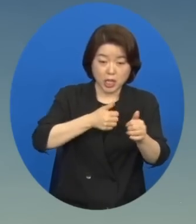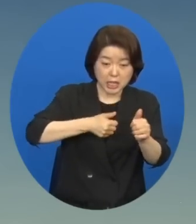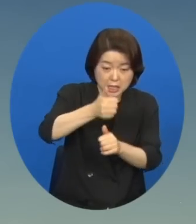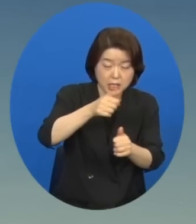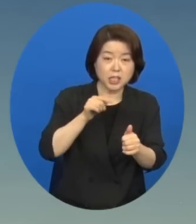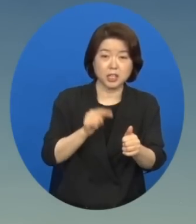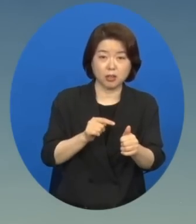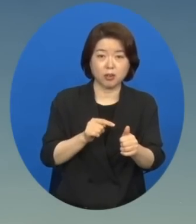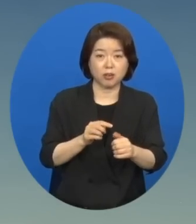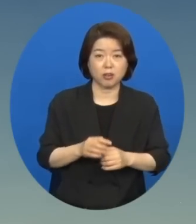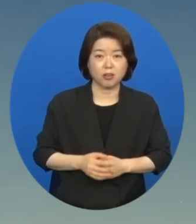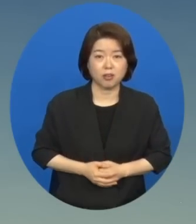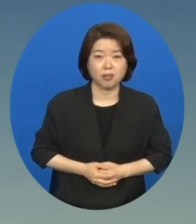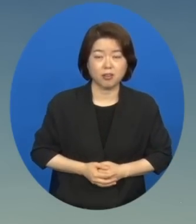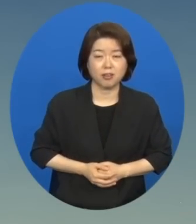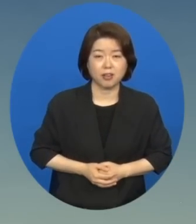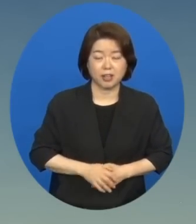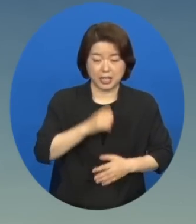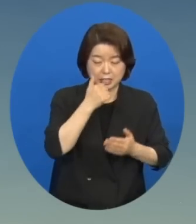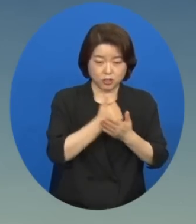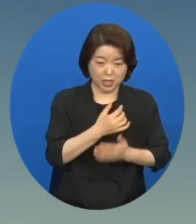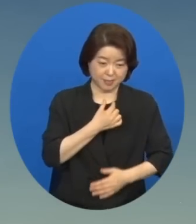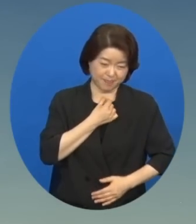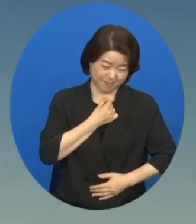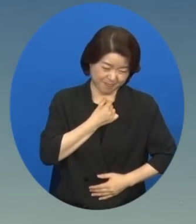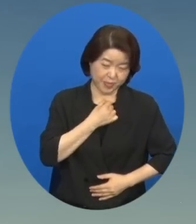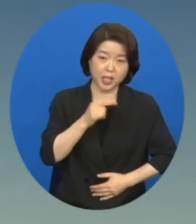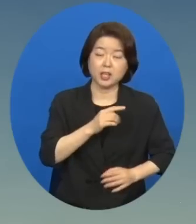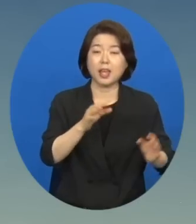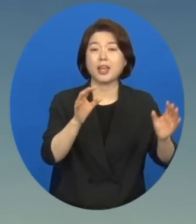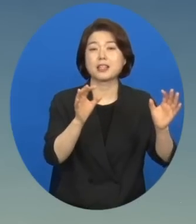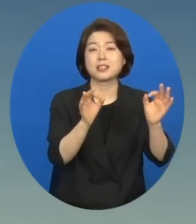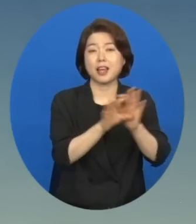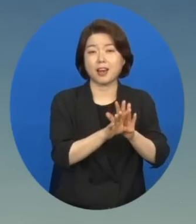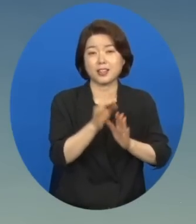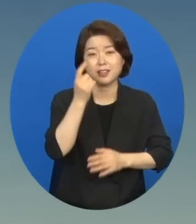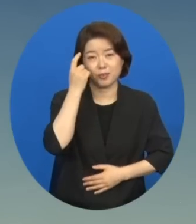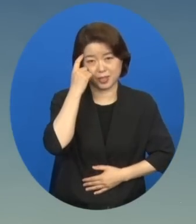것을 죄의 욕구 자체가 없어지는 거라고 생각하세요.